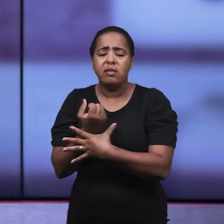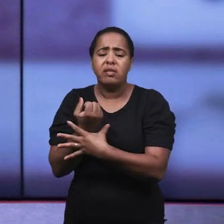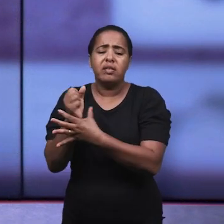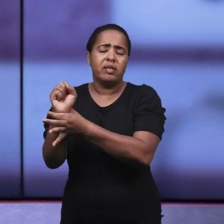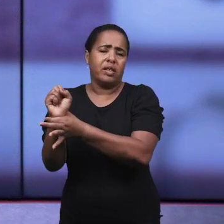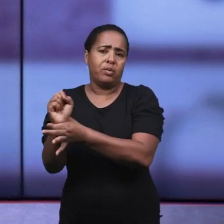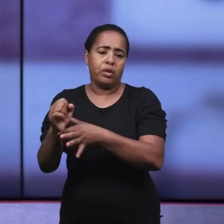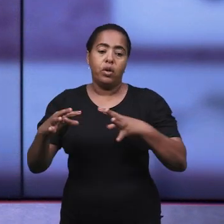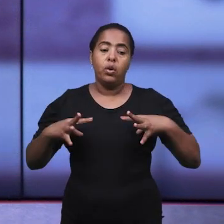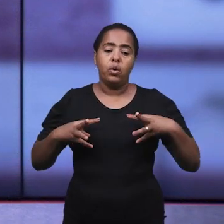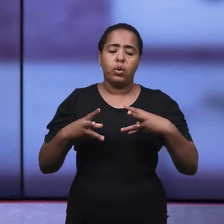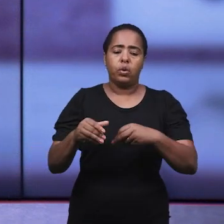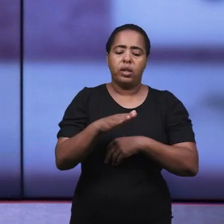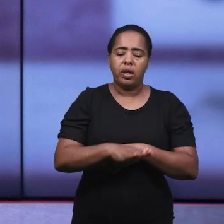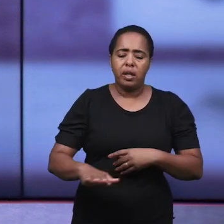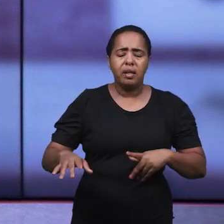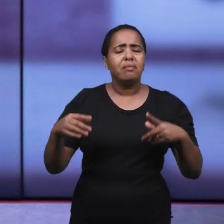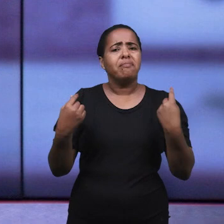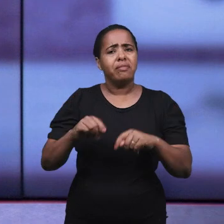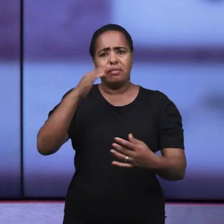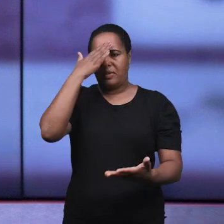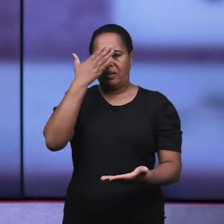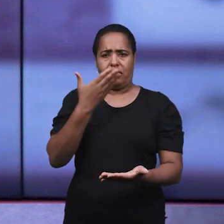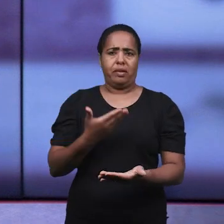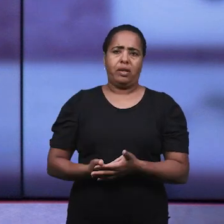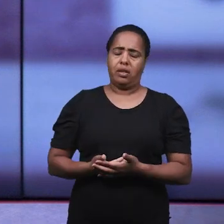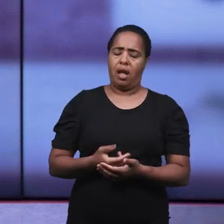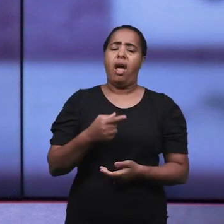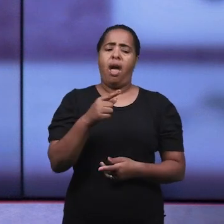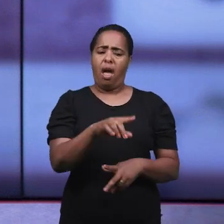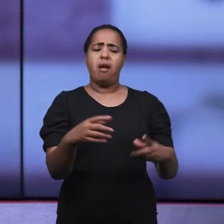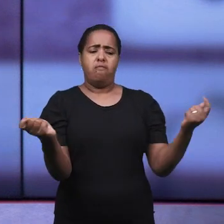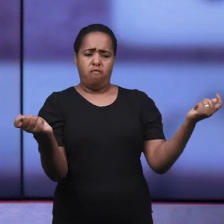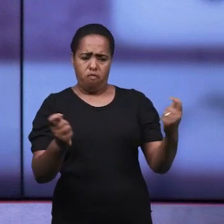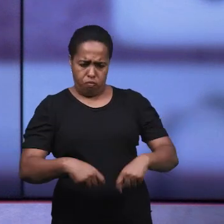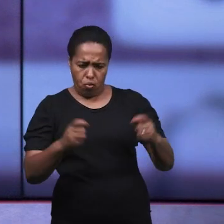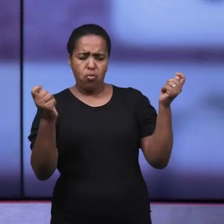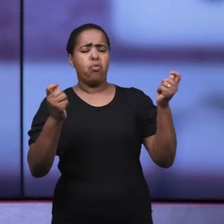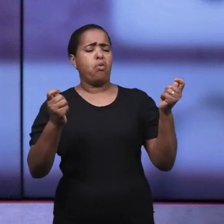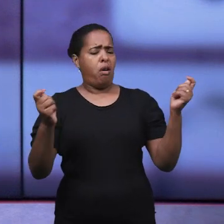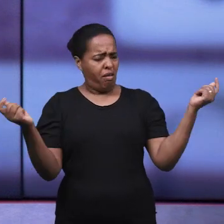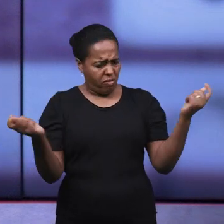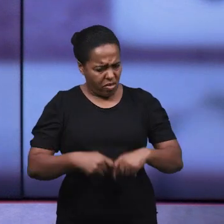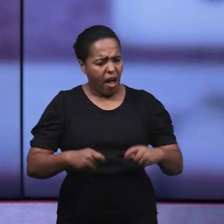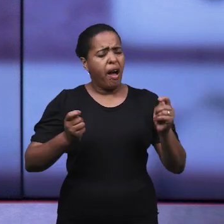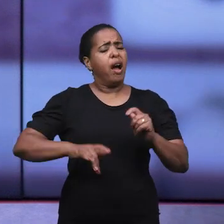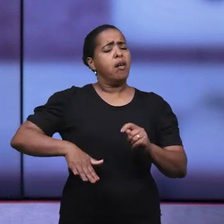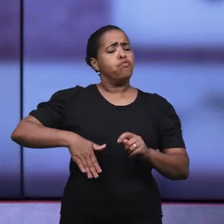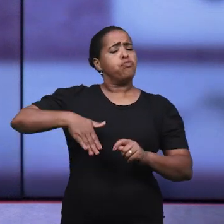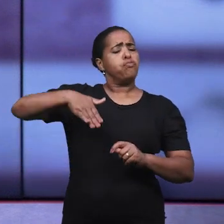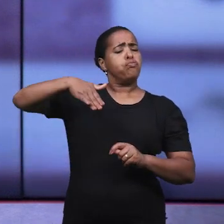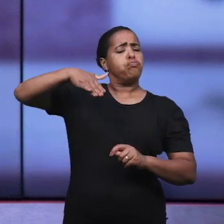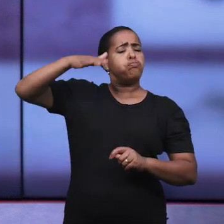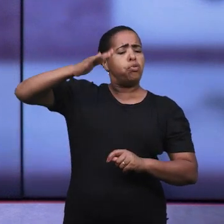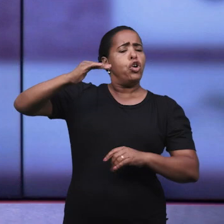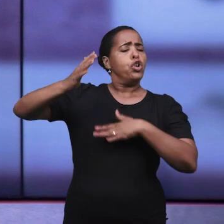sûre. Il y a quelque chose que tout enfant doit croire, qu'elle est capable de grandir,